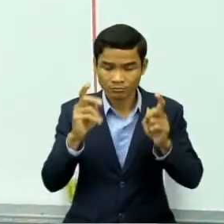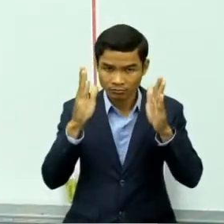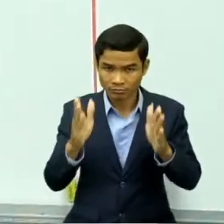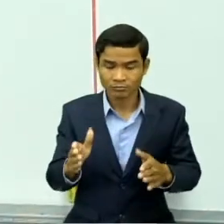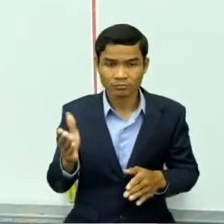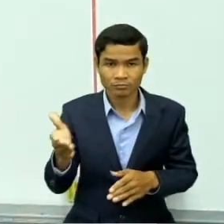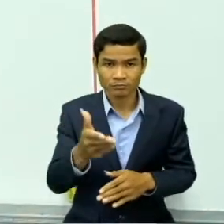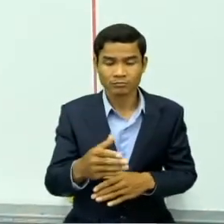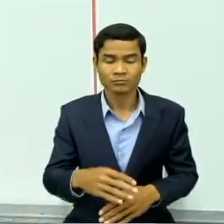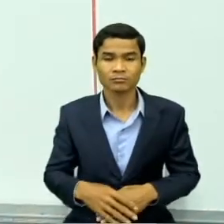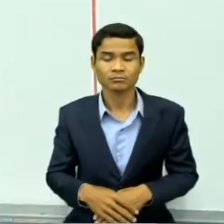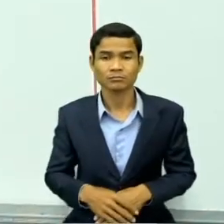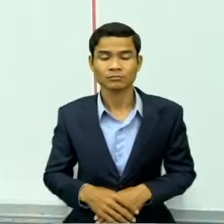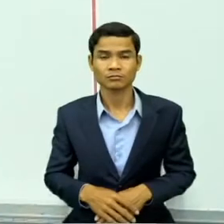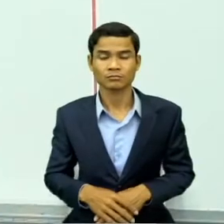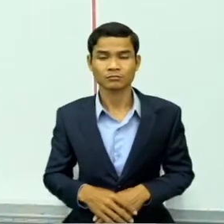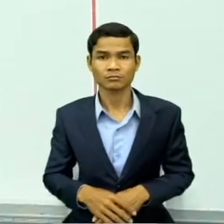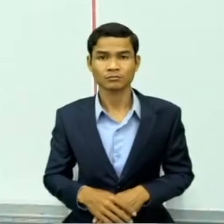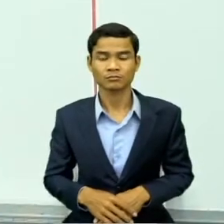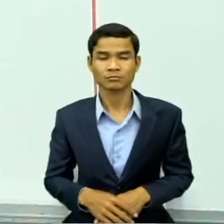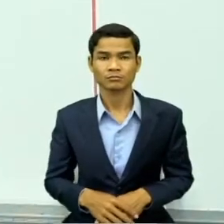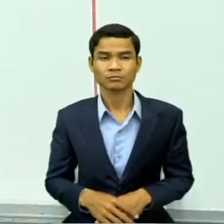đám